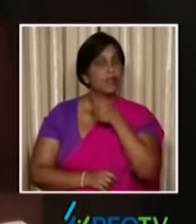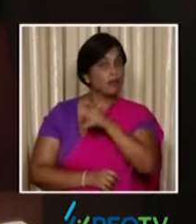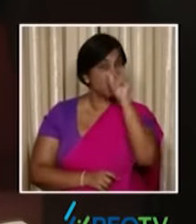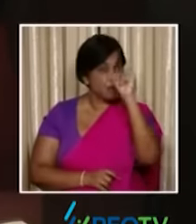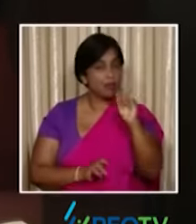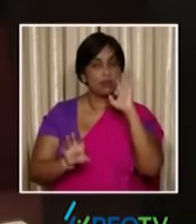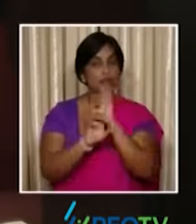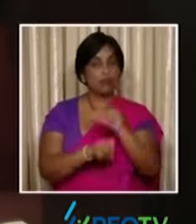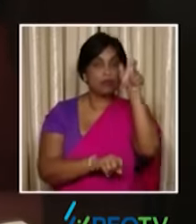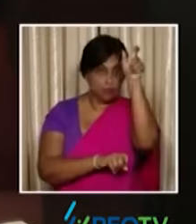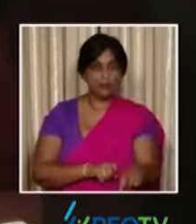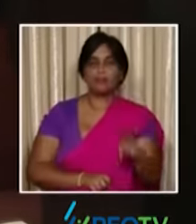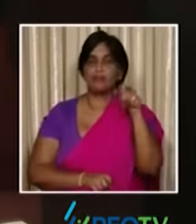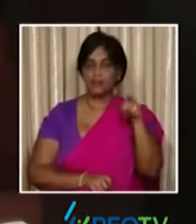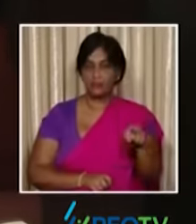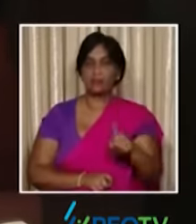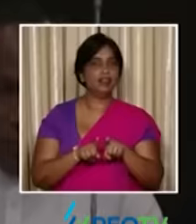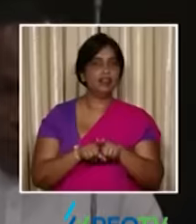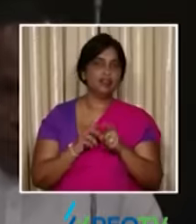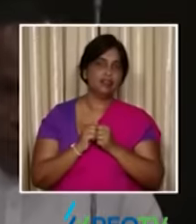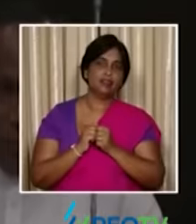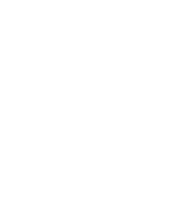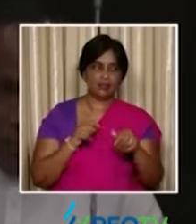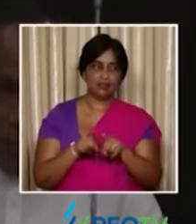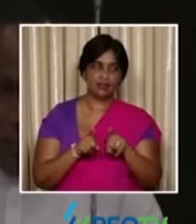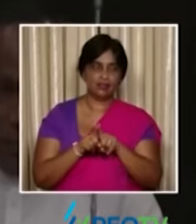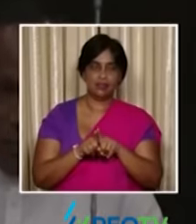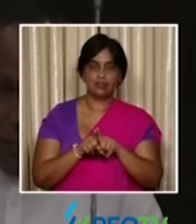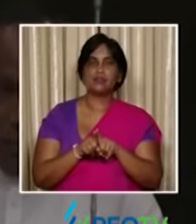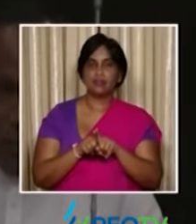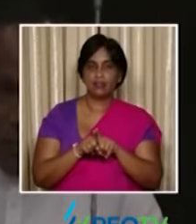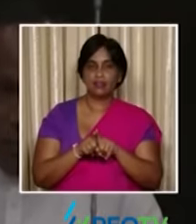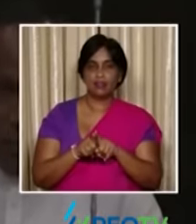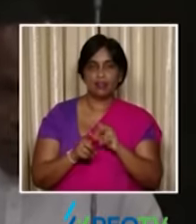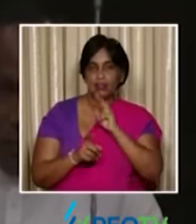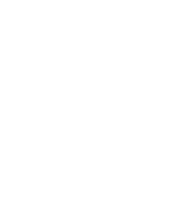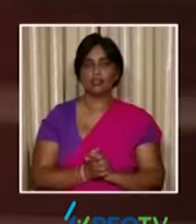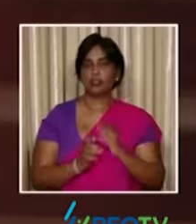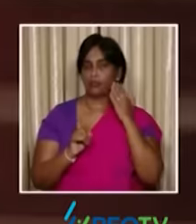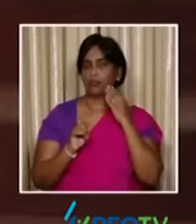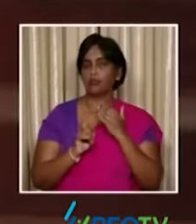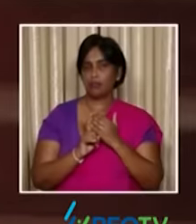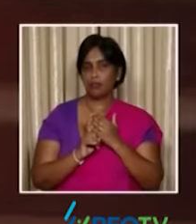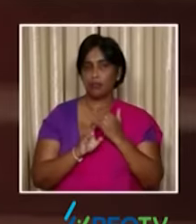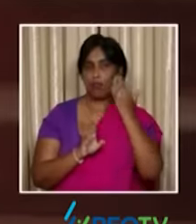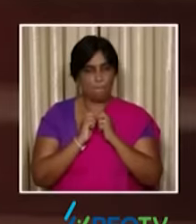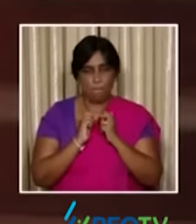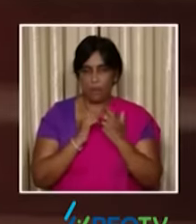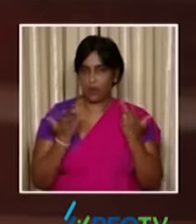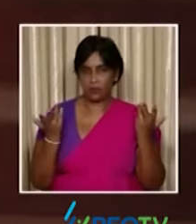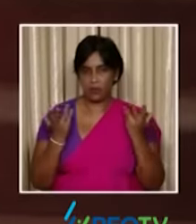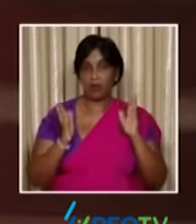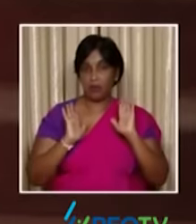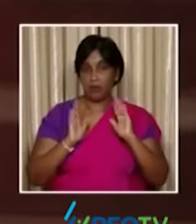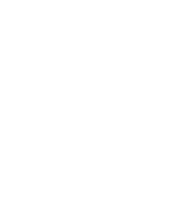වසල ප්‍රකාශය කරපු වසලයට තීන්දුවක් ගන්න. කවමදාක්වත් දෙපැත්ත කතන කතාවක් මම ස්වභාවික කියන්නේ නැහැ. මුල් කොටසේ ගැටලුවක් නැහැ.